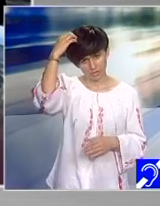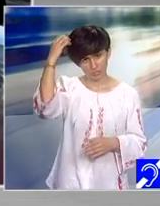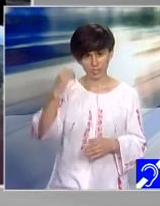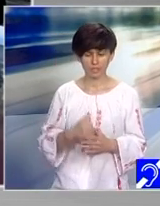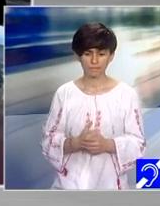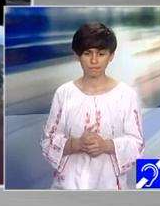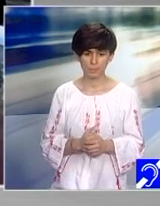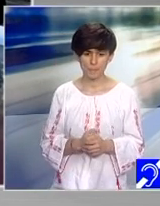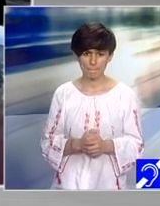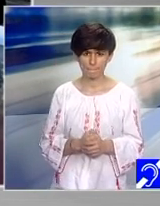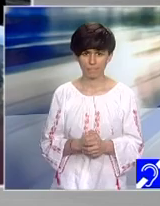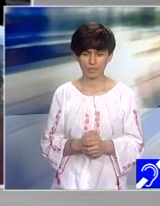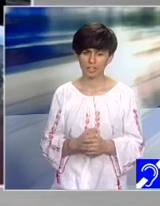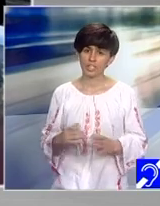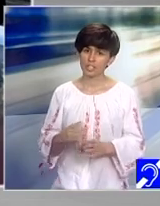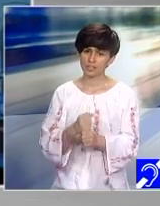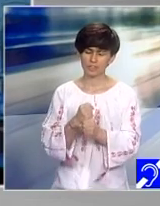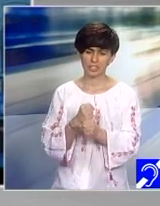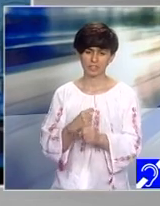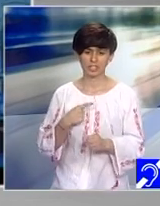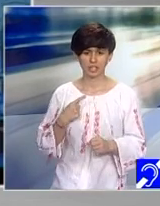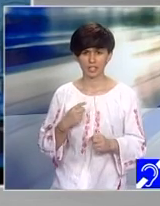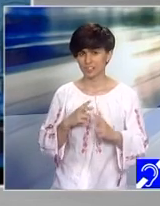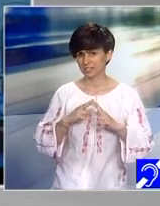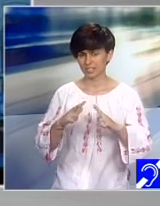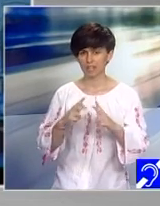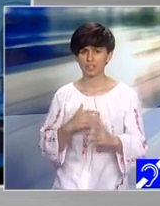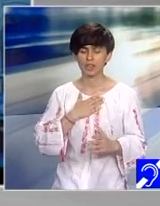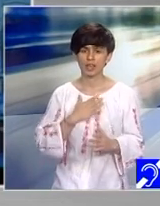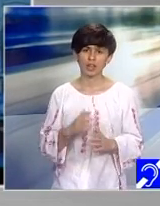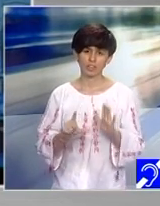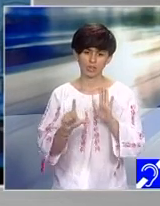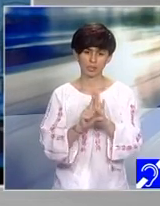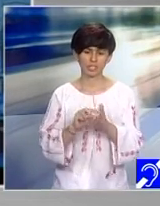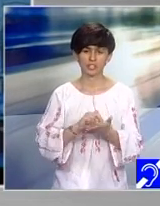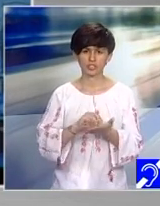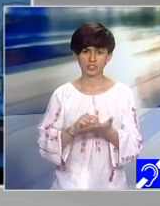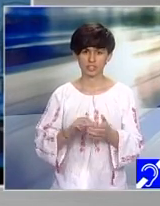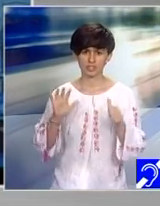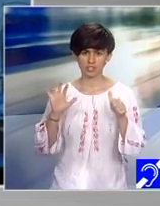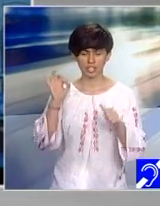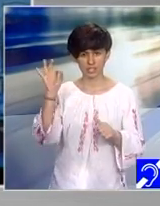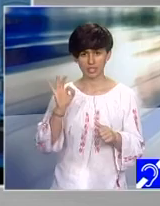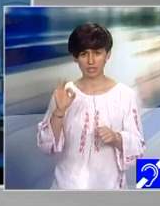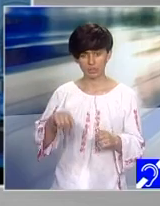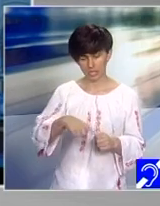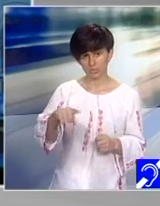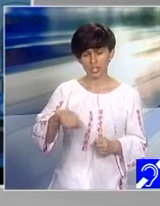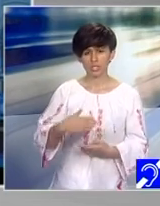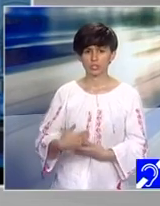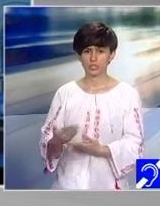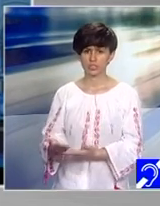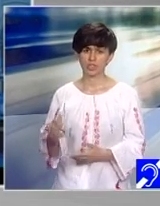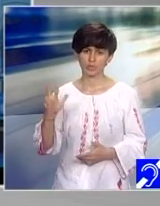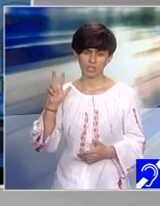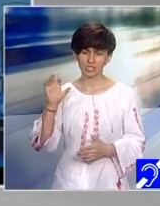da, subfinanțare foarte gravă. Avem în lege scris 6%. La noi se dau între 2 și 3%,